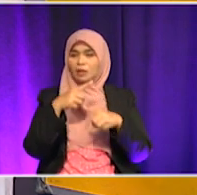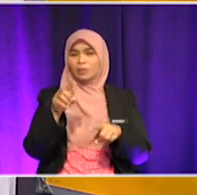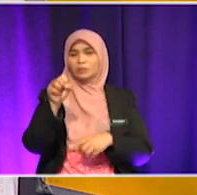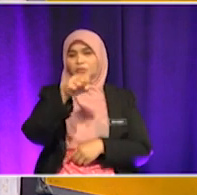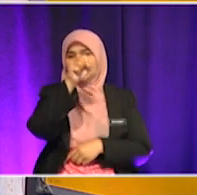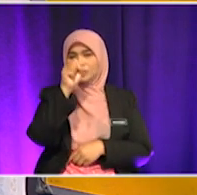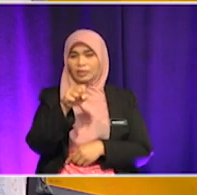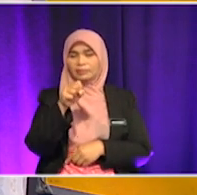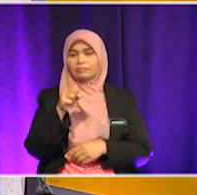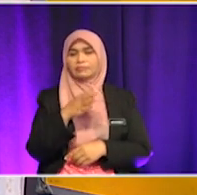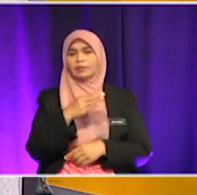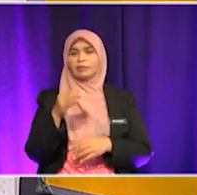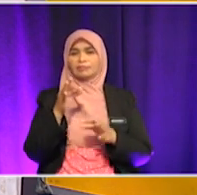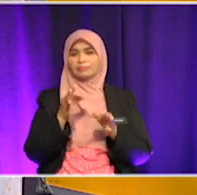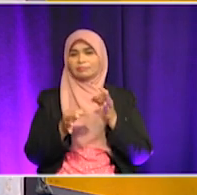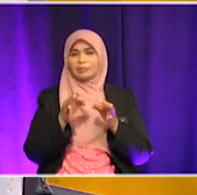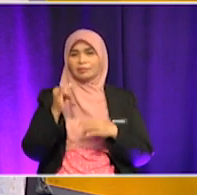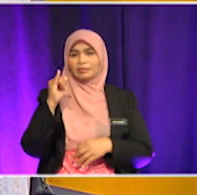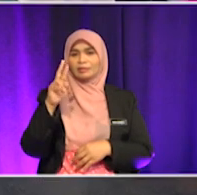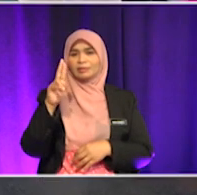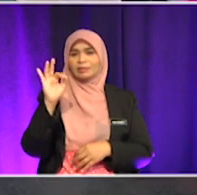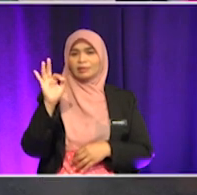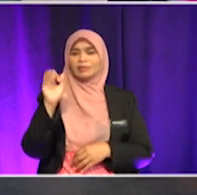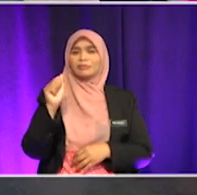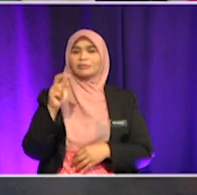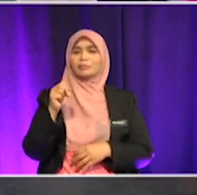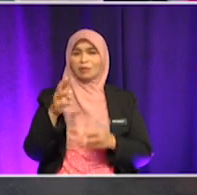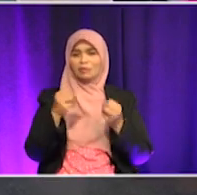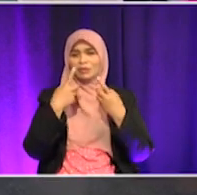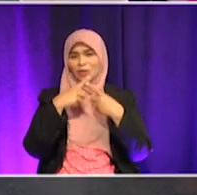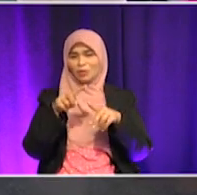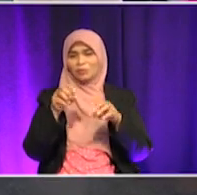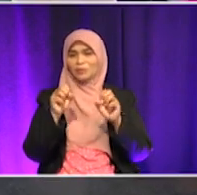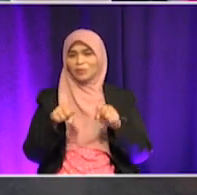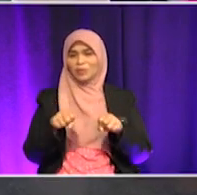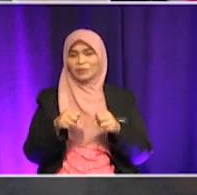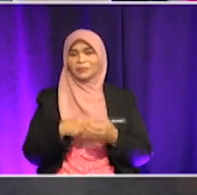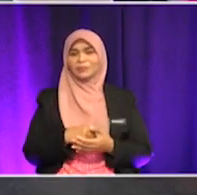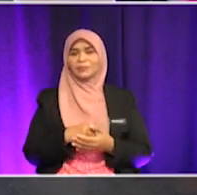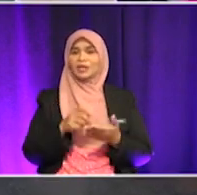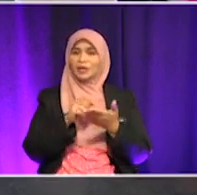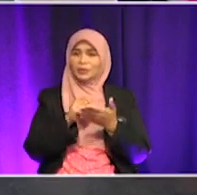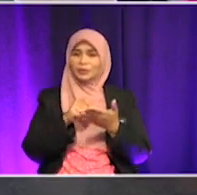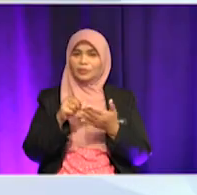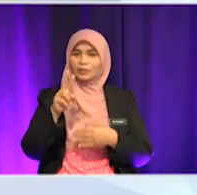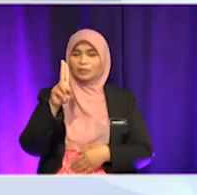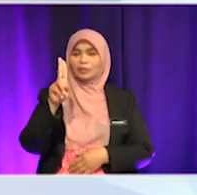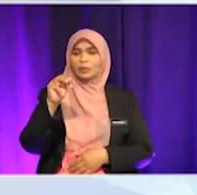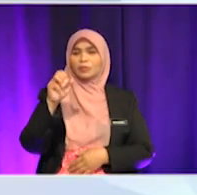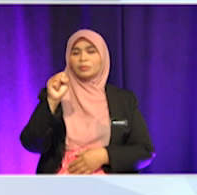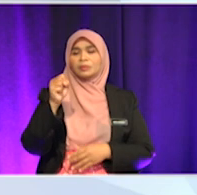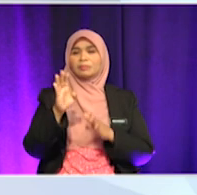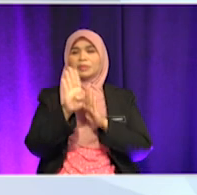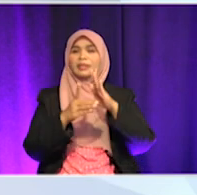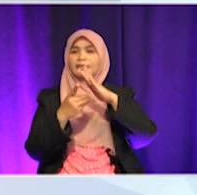juga kalau Ifan nak jawab, nak cuba pun boleh juga Ifan. Oh, okay, boleh. Bacakan soalan ya. Silakan. Okey, tulis rumus algebra berdasarkan situasi